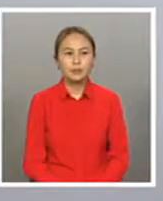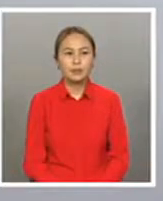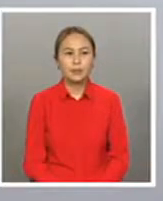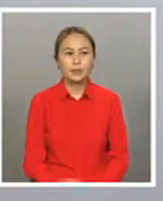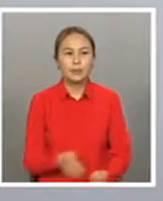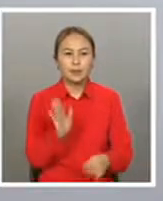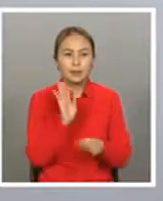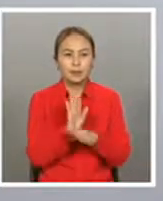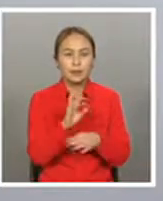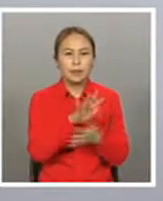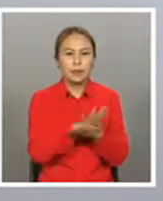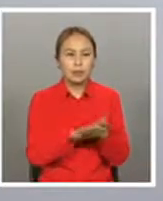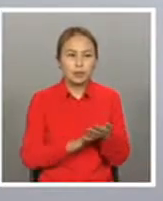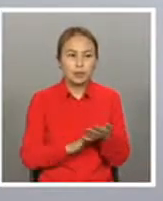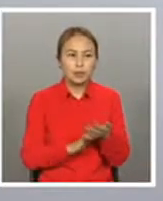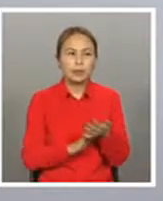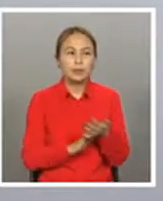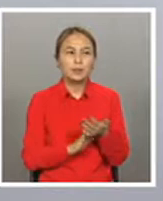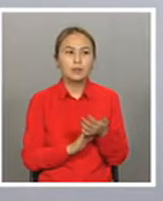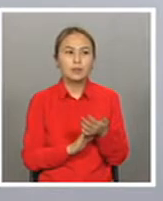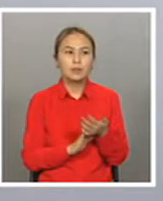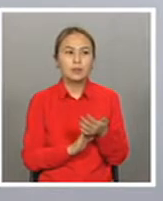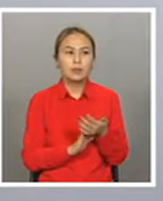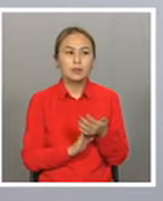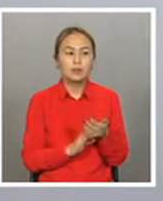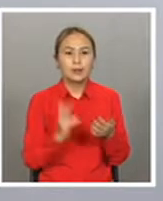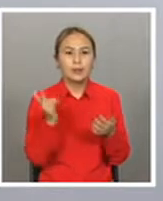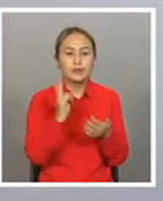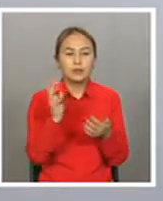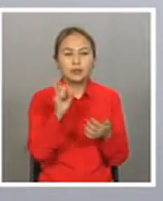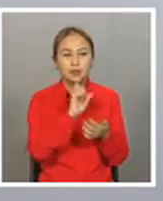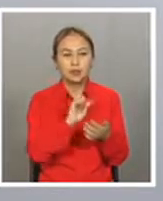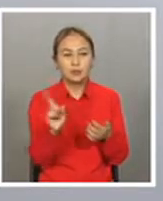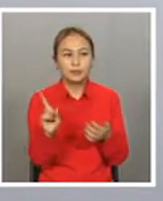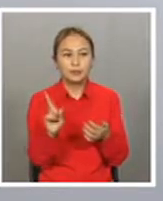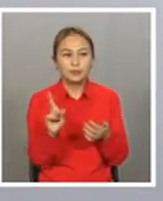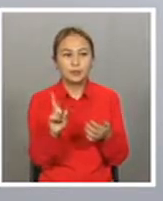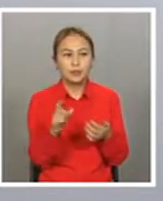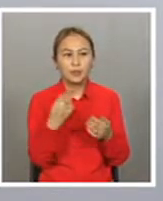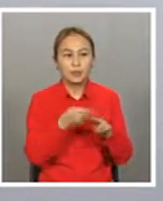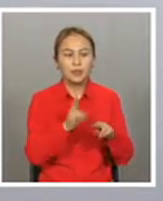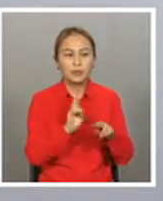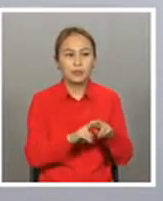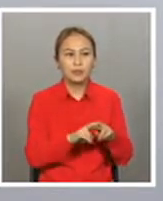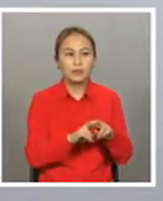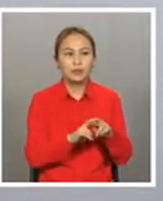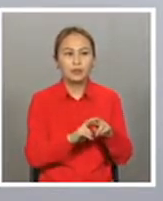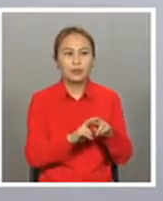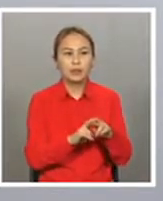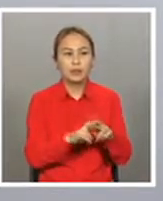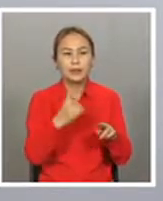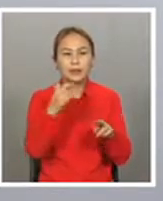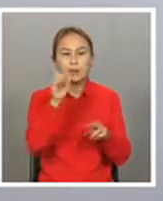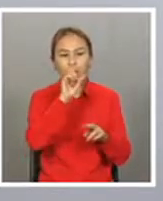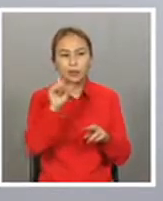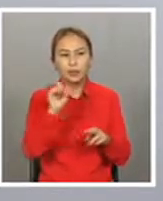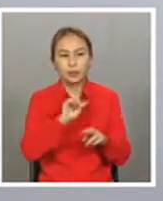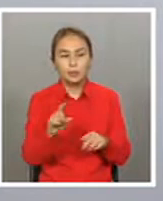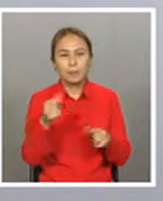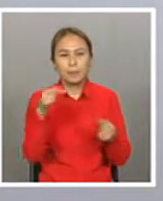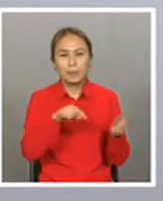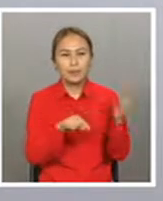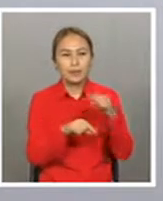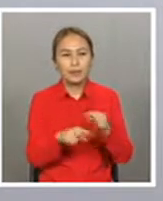Тапсырмамызды әрмен қарай жалғастырамыз. Екінші. Мінекей балалар, бізде екі бөлшектің бір-біріне